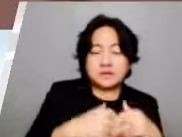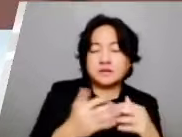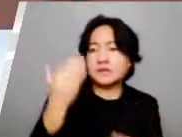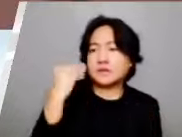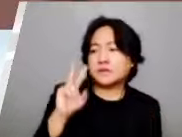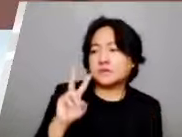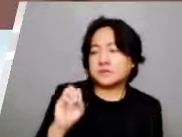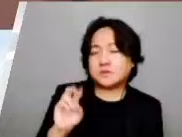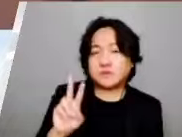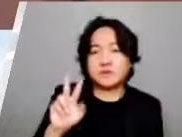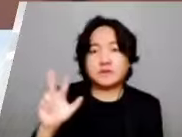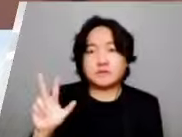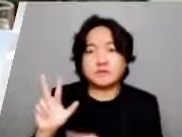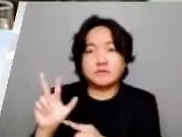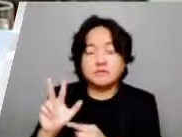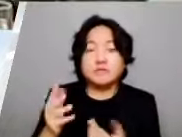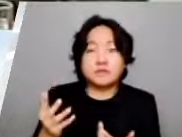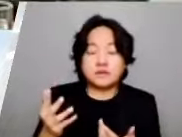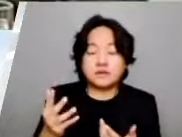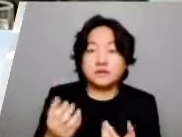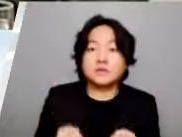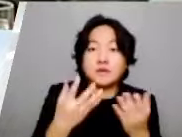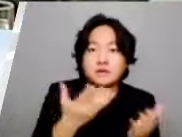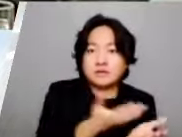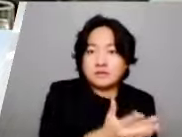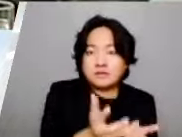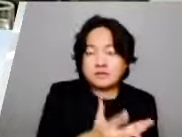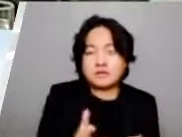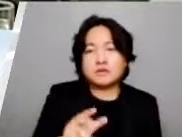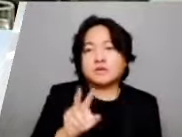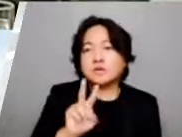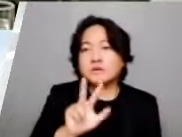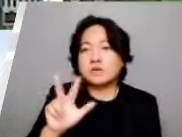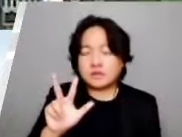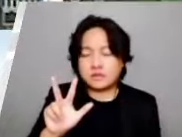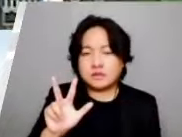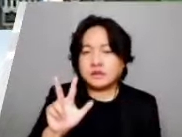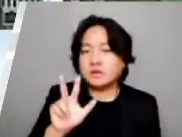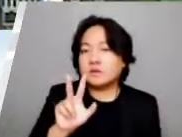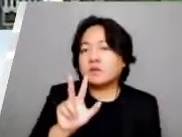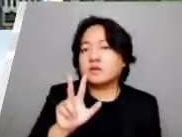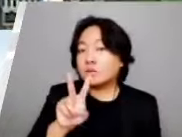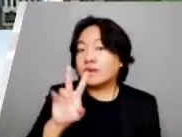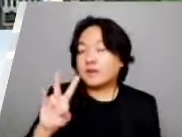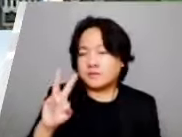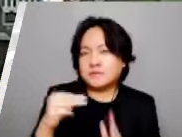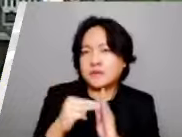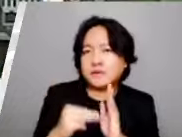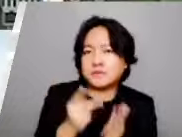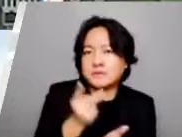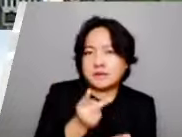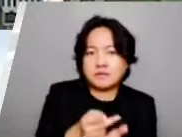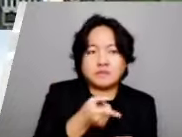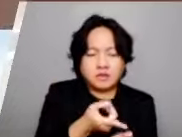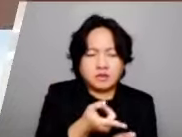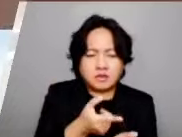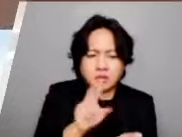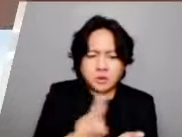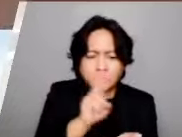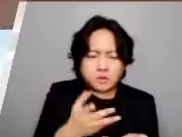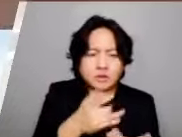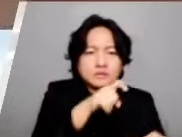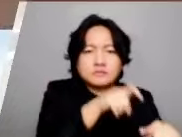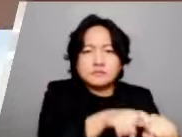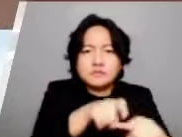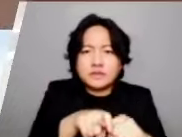umabot sa 37 million pesos ang confi funds na ginastos ng OVP sa safe houses. Pinasubina na ng komite ang 6 na